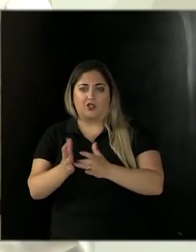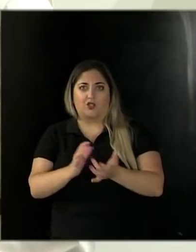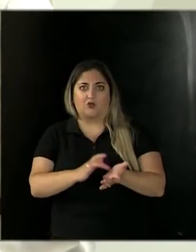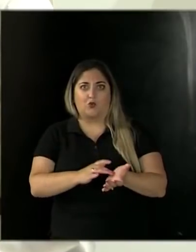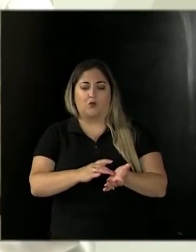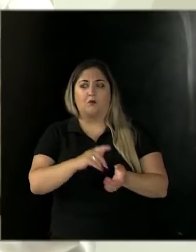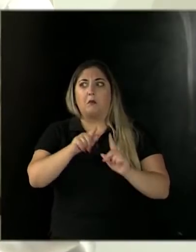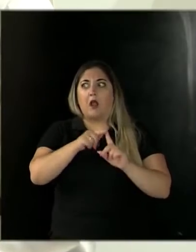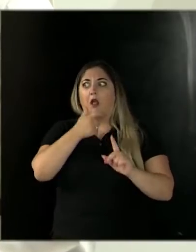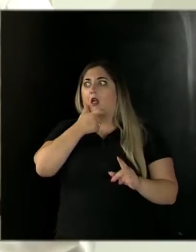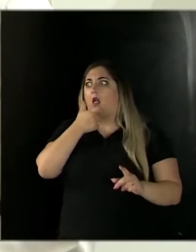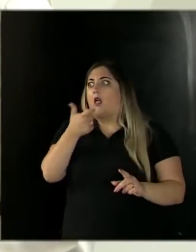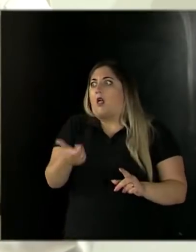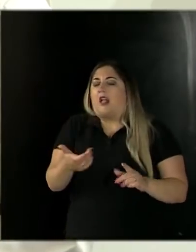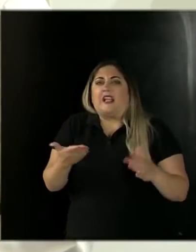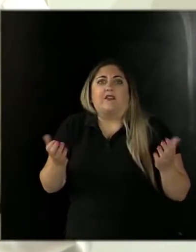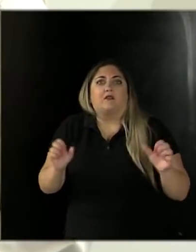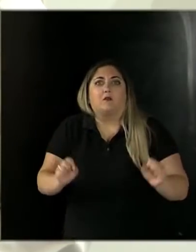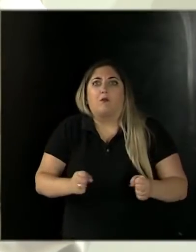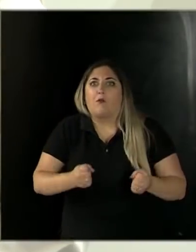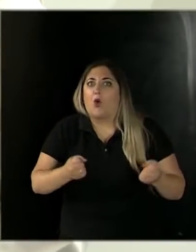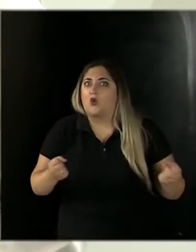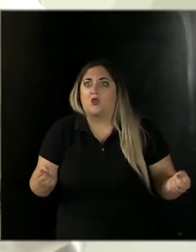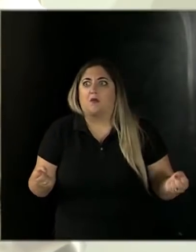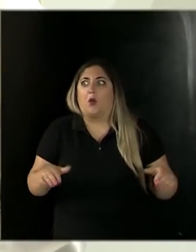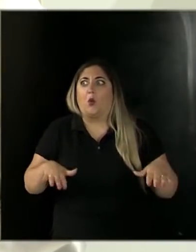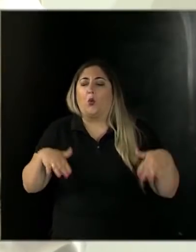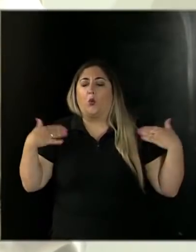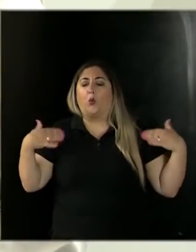u huma skandalizzaw ruhom minħabba fih.